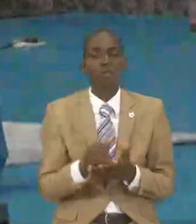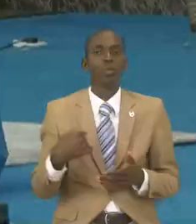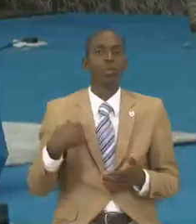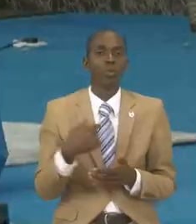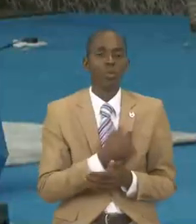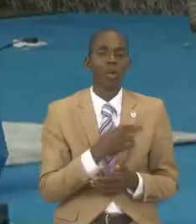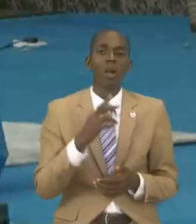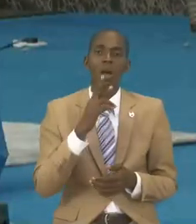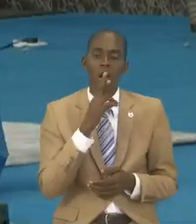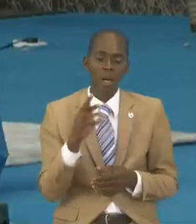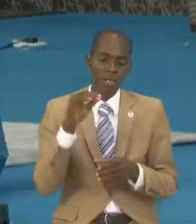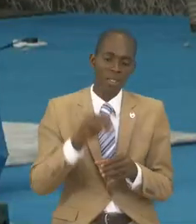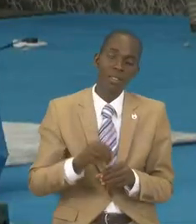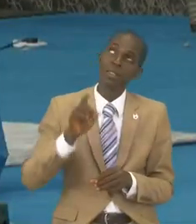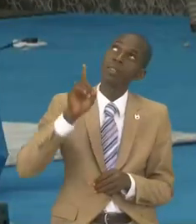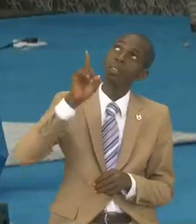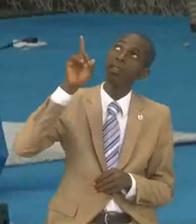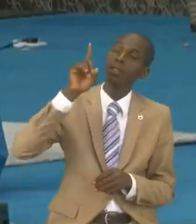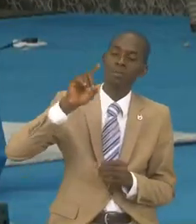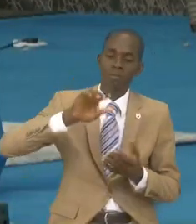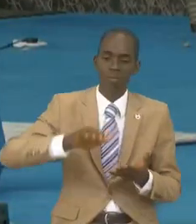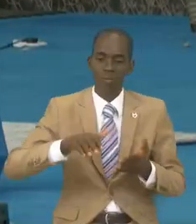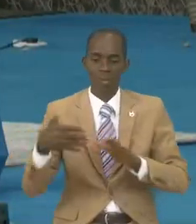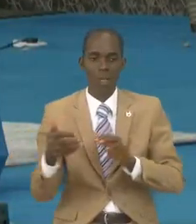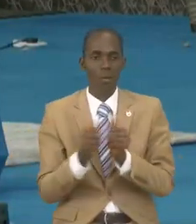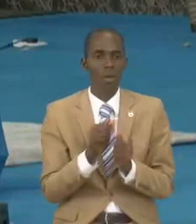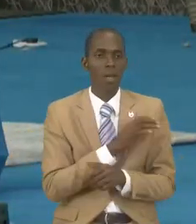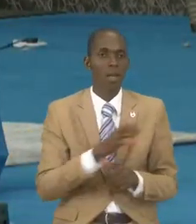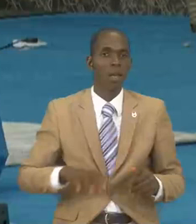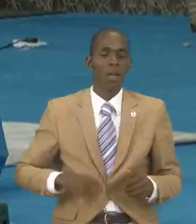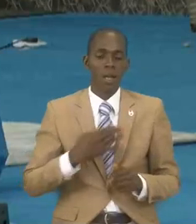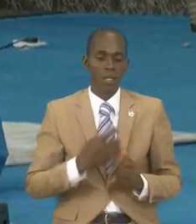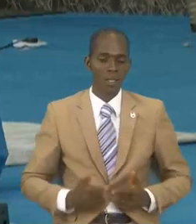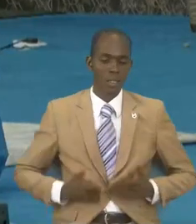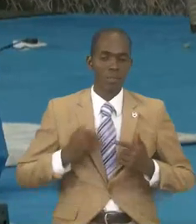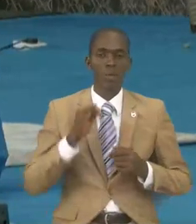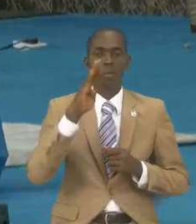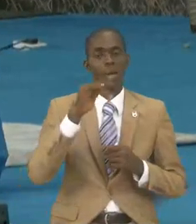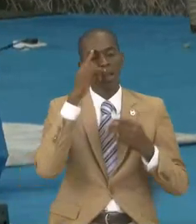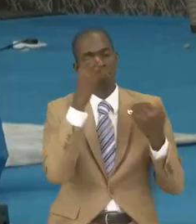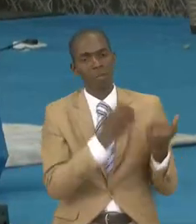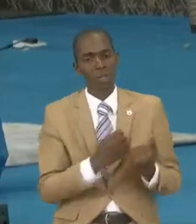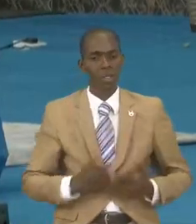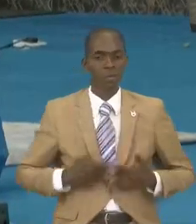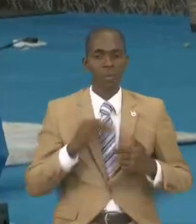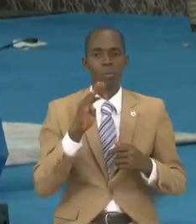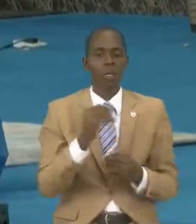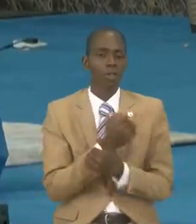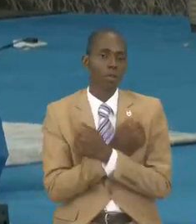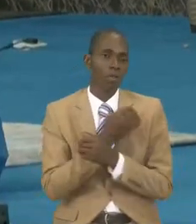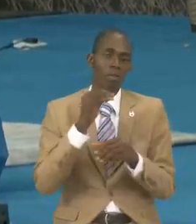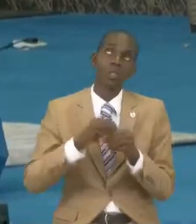lui, crucifiés avec Christ et vivant par la foi. Vivant par l'amour en